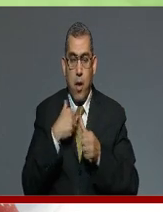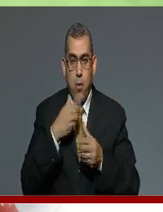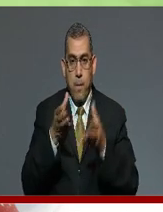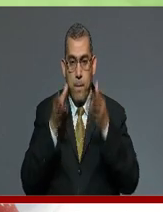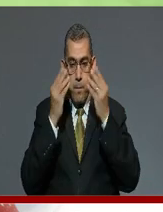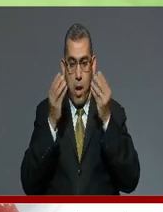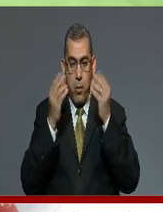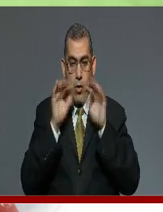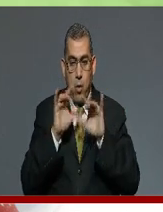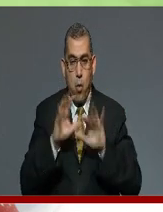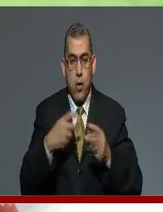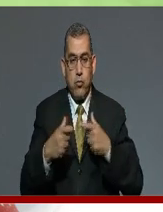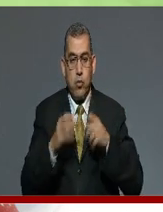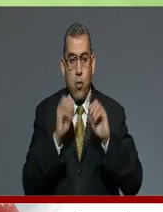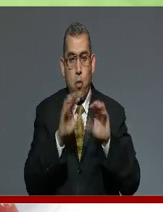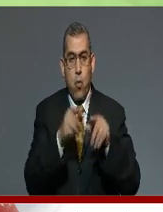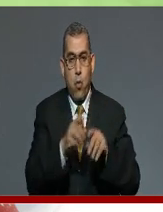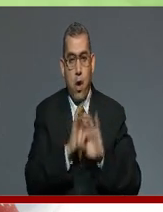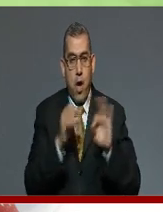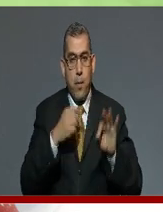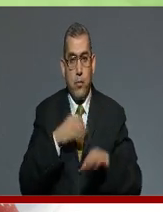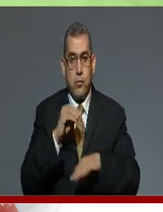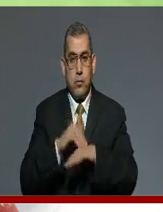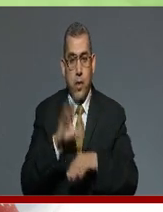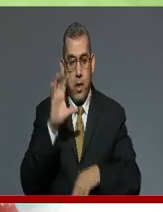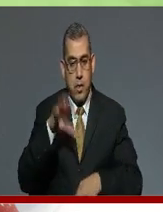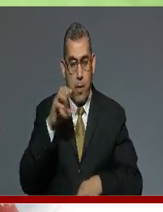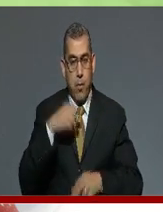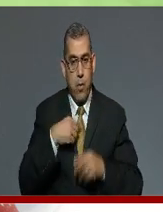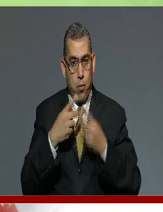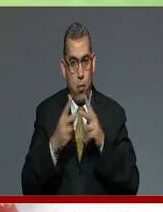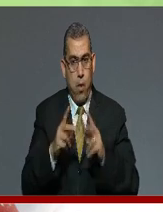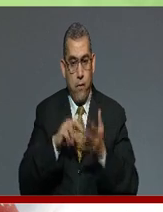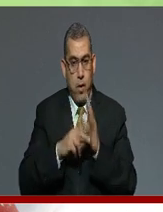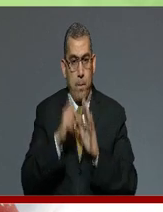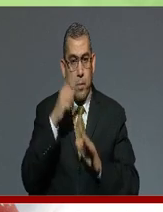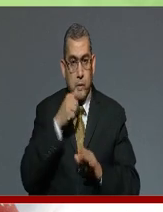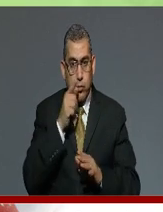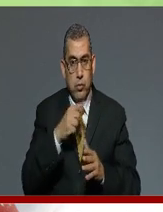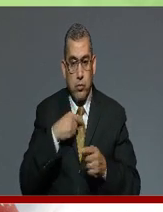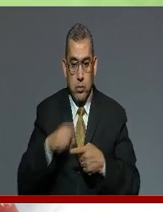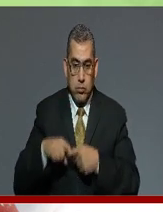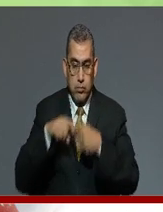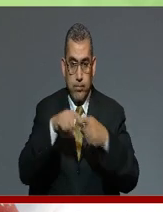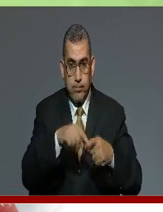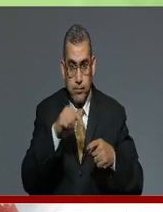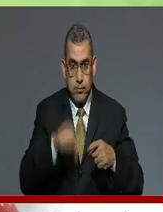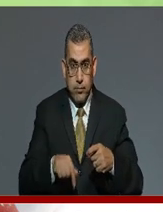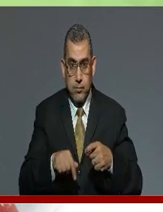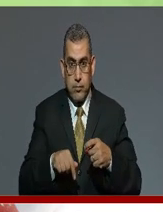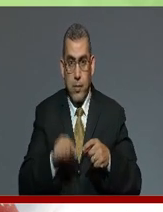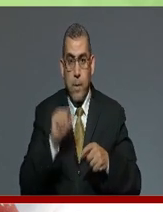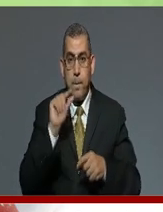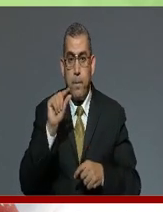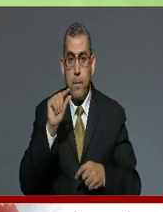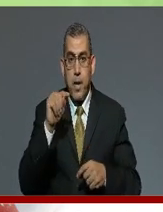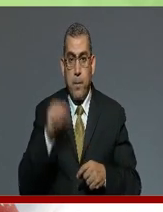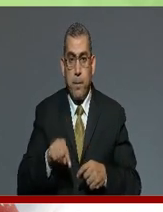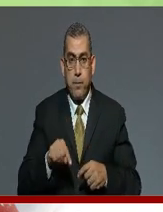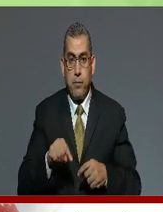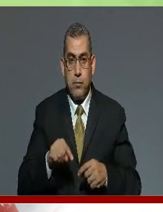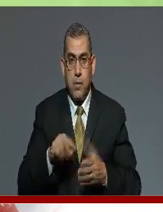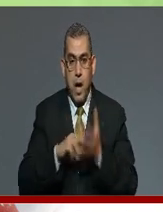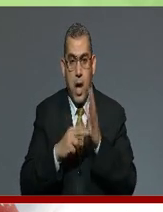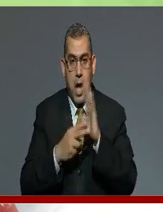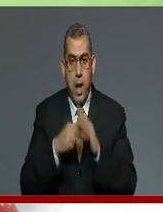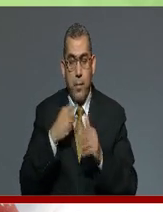البرامج الرقميه وهو يقول لهم نعم اوافق عليها وكان يعتقد انه الانتقال من برنامج قائم على